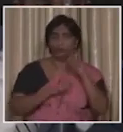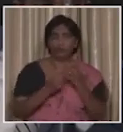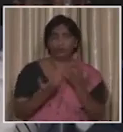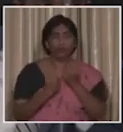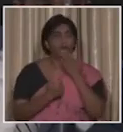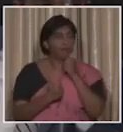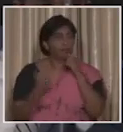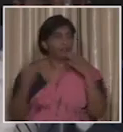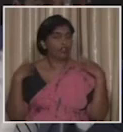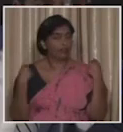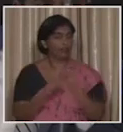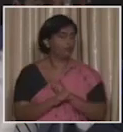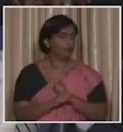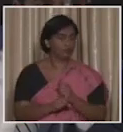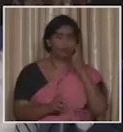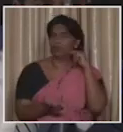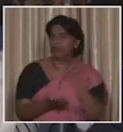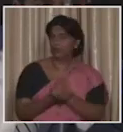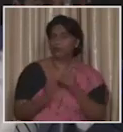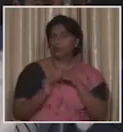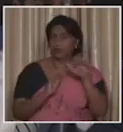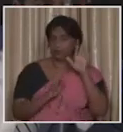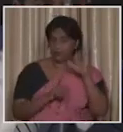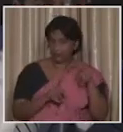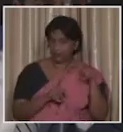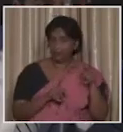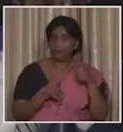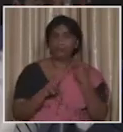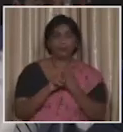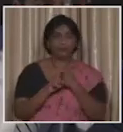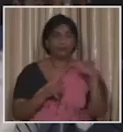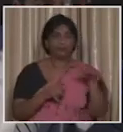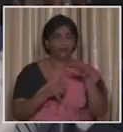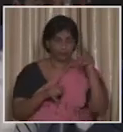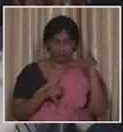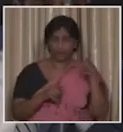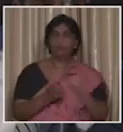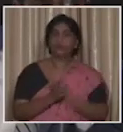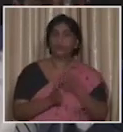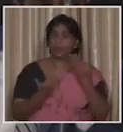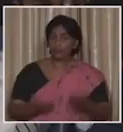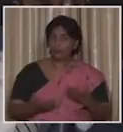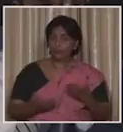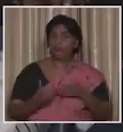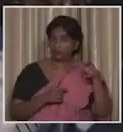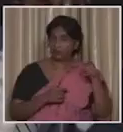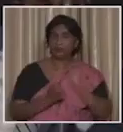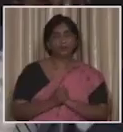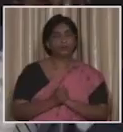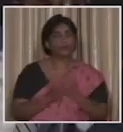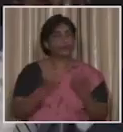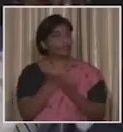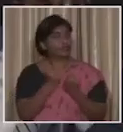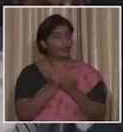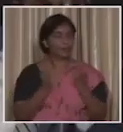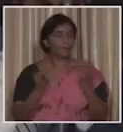ජල පහසුව නැතිව ඉතාම දුෂ්කර ප්‍රදේශයක පැවති කරන්දෙනිය ප්‍රදේශය වර්තමානයේ වන විට එතුමාගේ දායකත්වයට